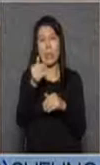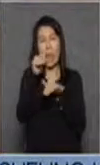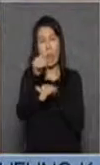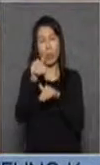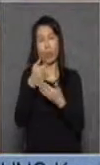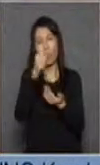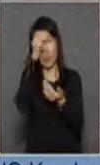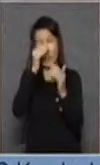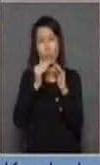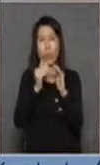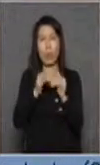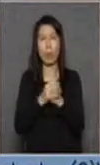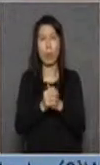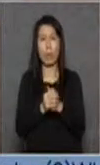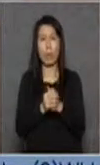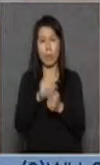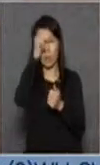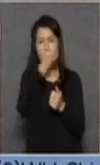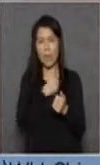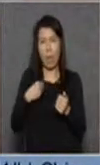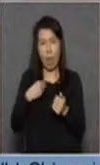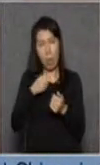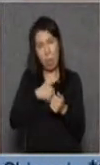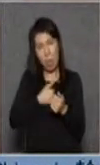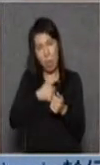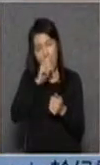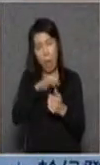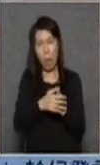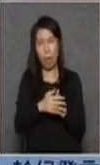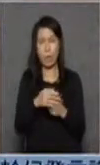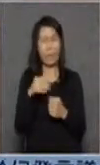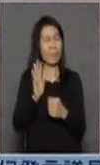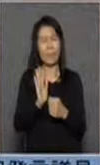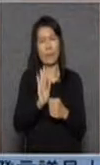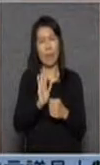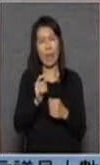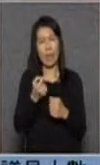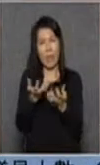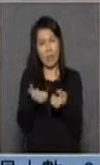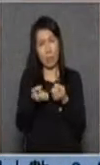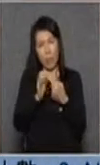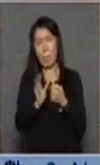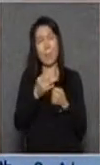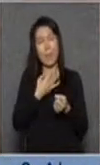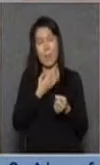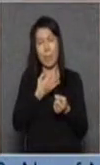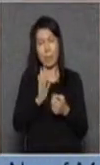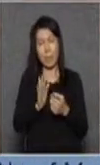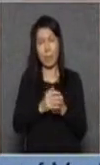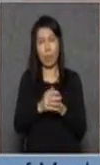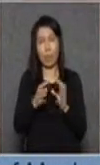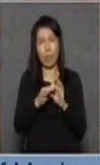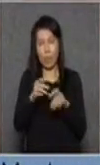個醫生咧就話都冇乜必要，無需即時修正啊，咁聯合醫院咧